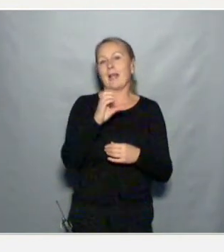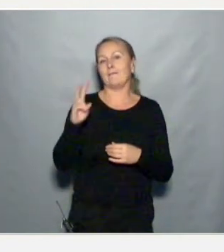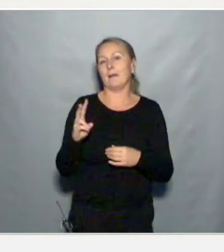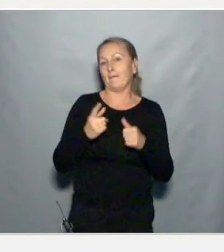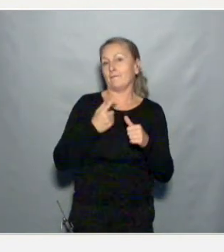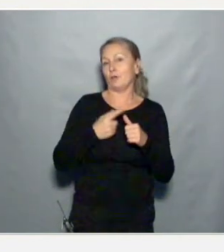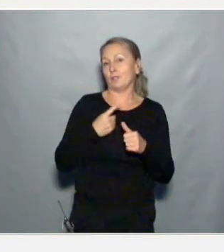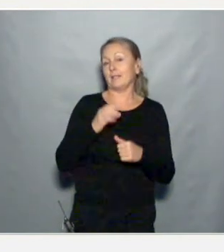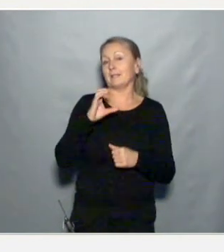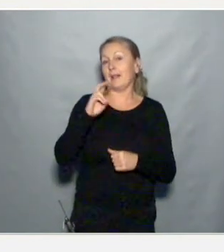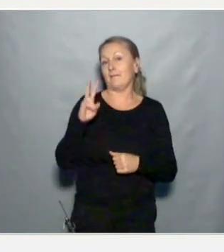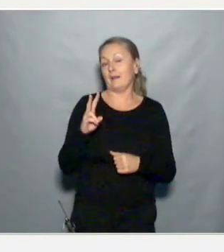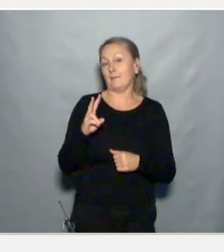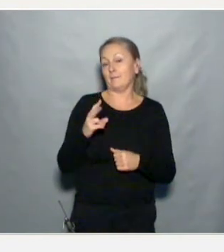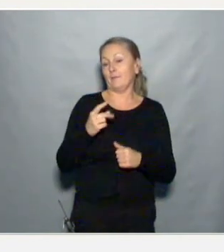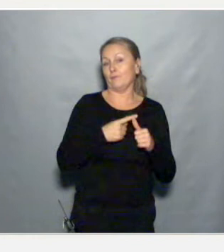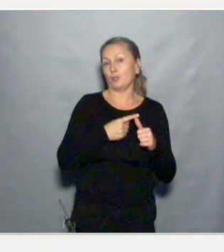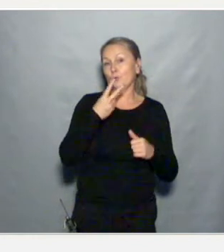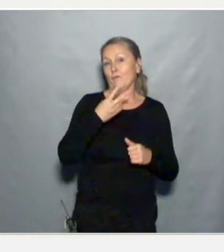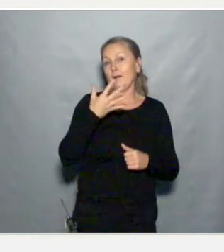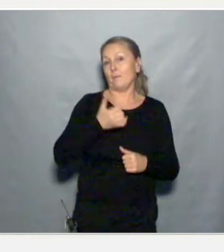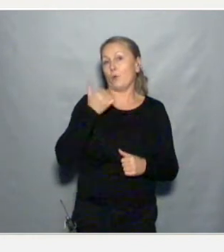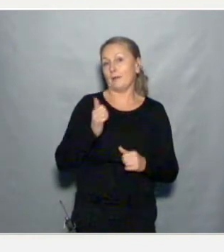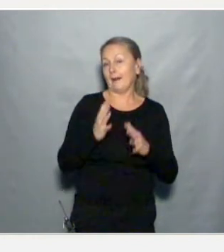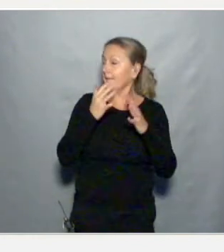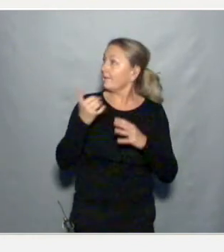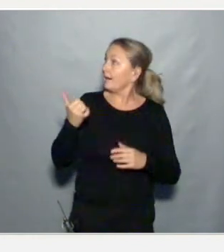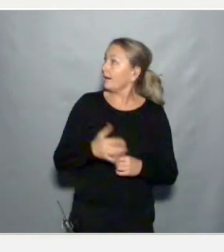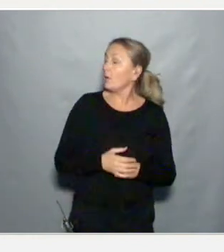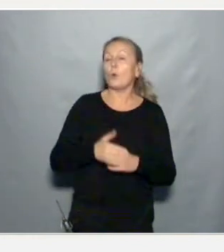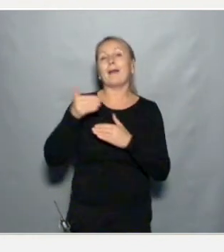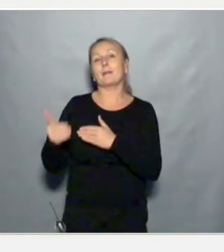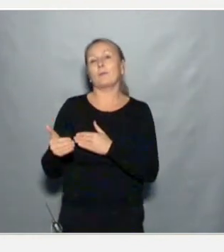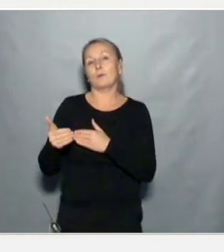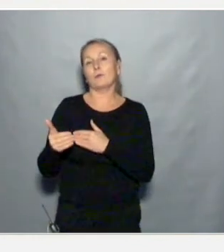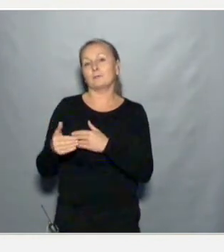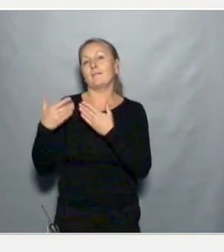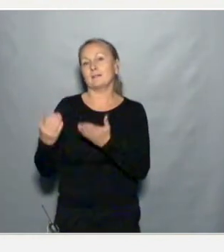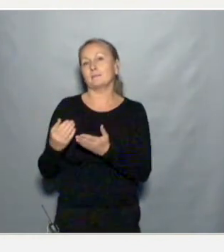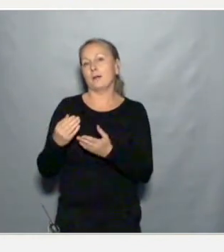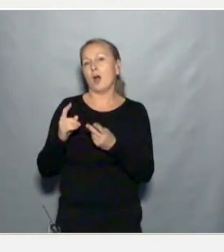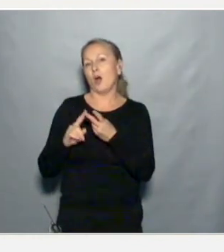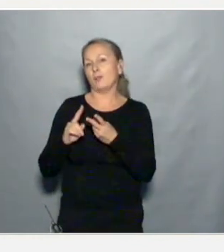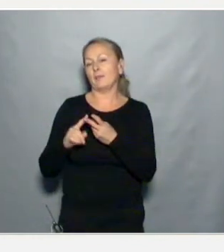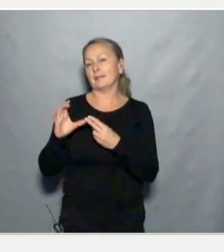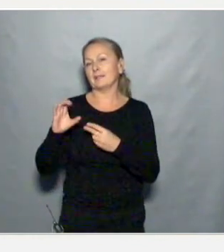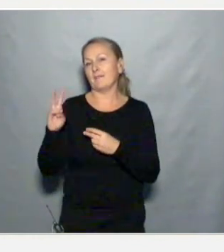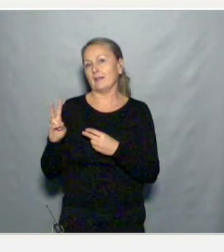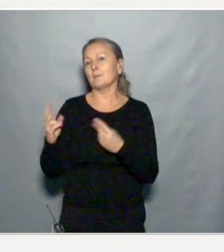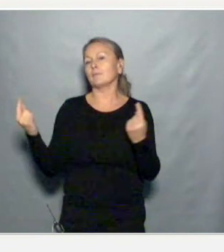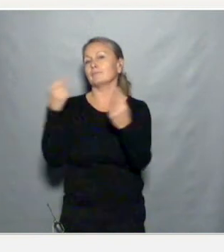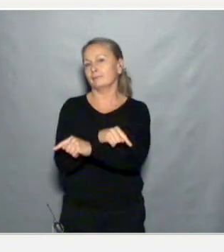under mina 25 första år i livet. Och sen ska jag visa mitt andra CV som är en ganska stark